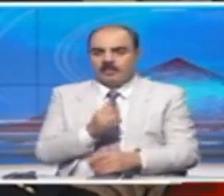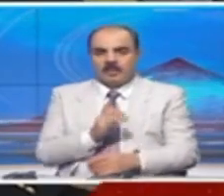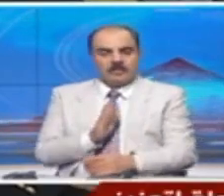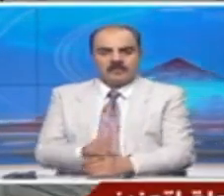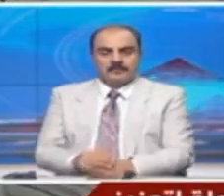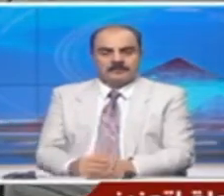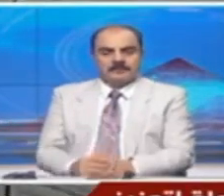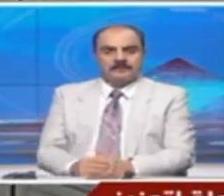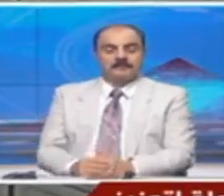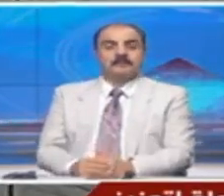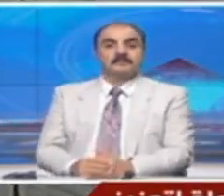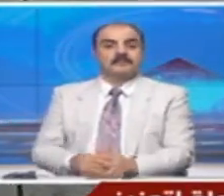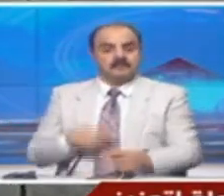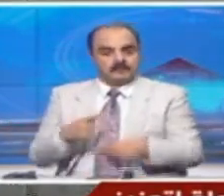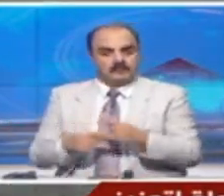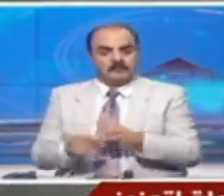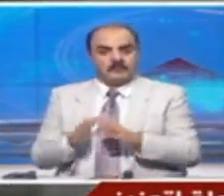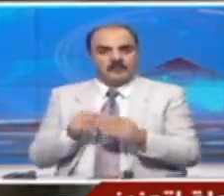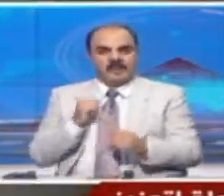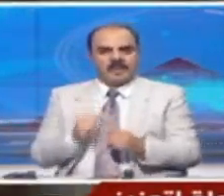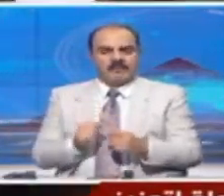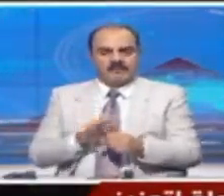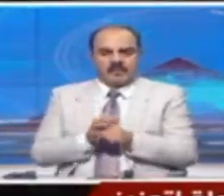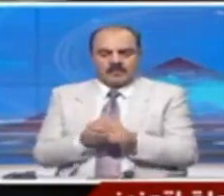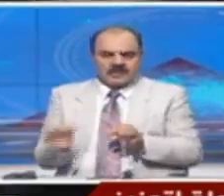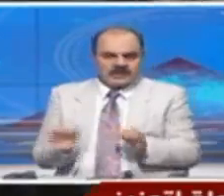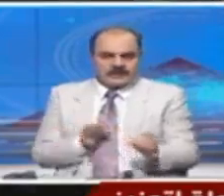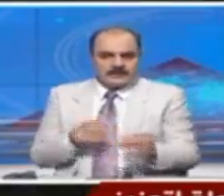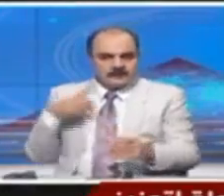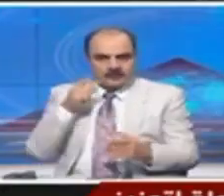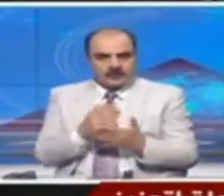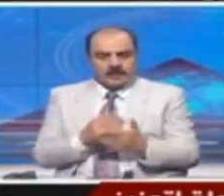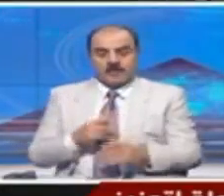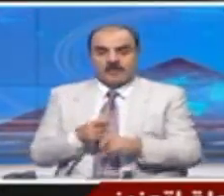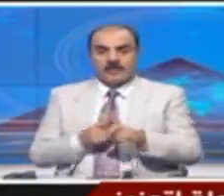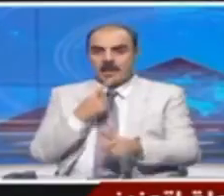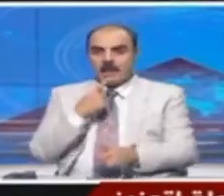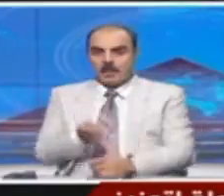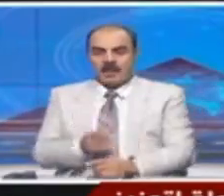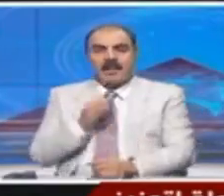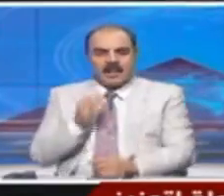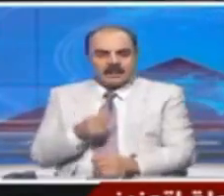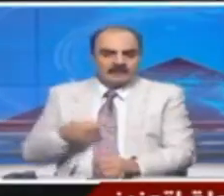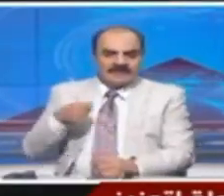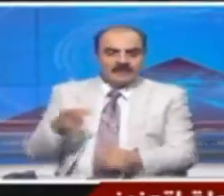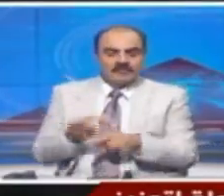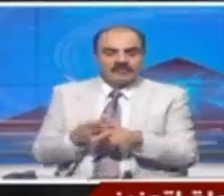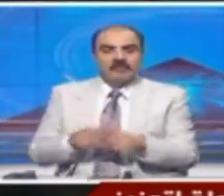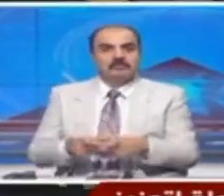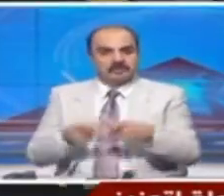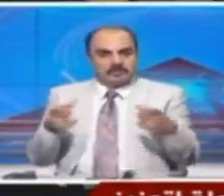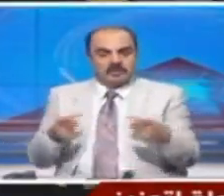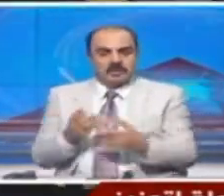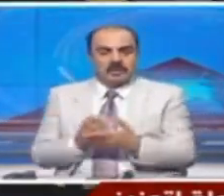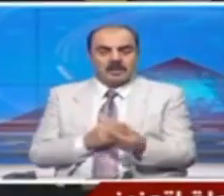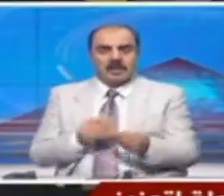الإقليمية. وتستمر خطة مصر لمواجهة فيروس كورونا، تأكيدات من رئيس الوزراء على زيادة أعداد المواطنين من